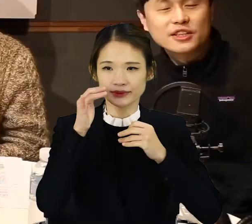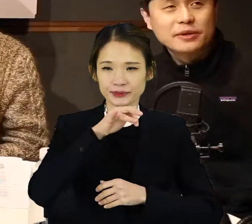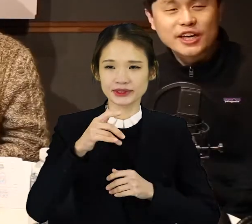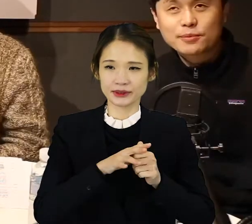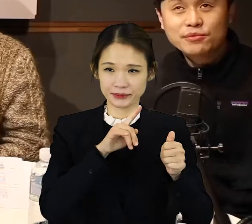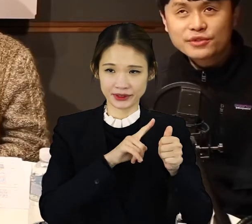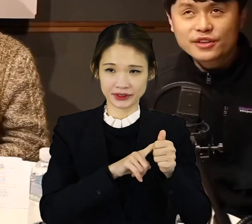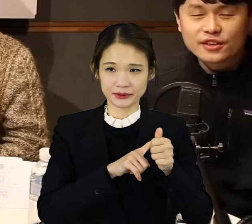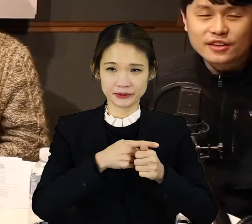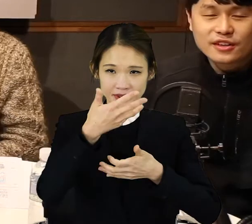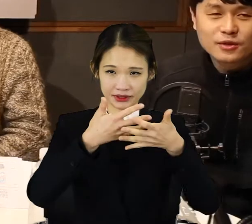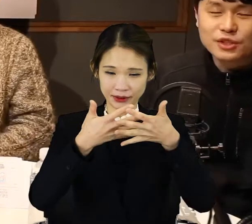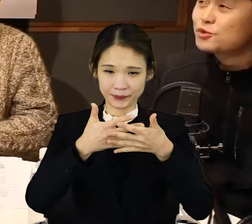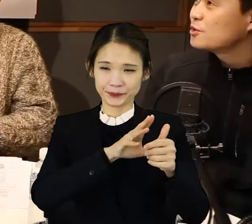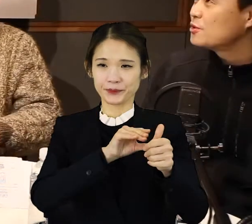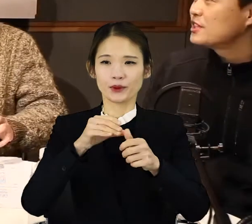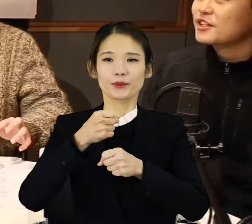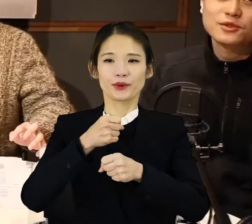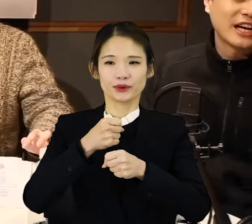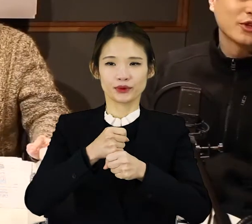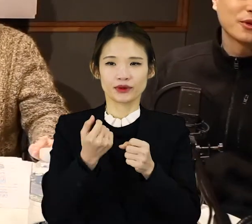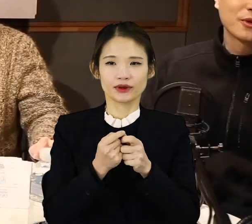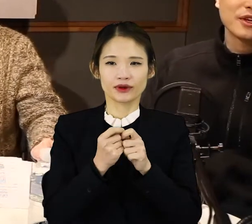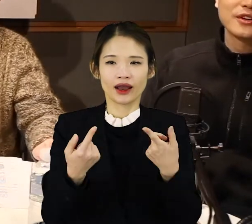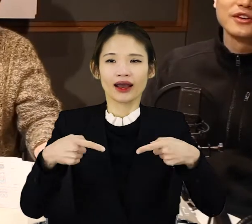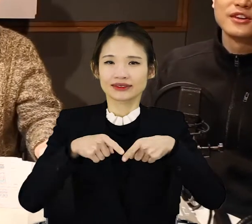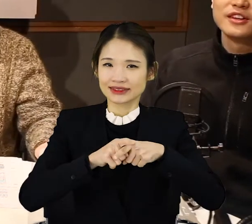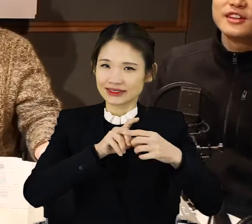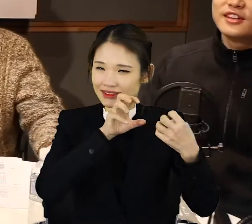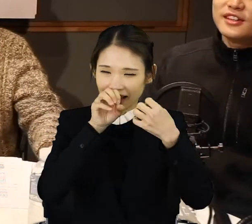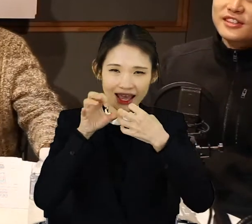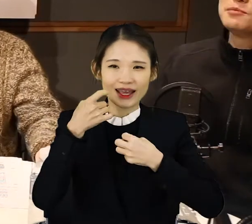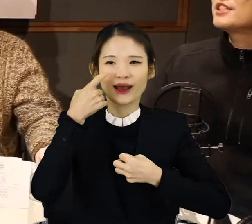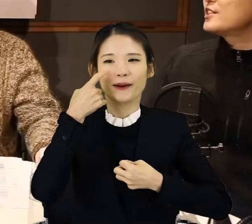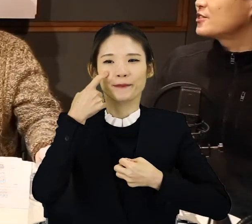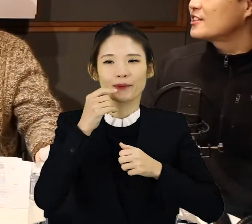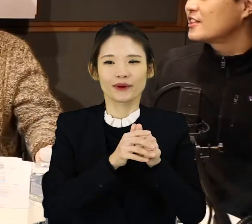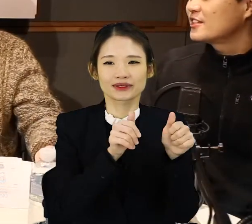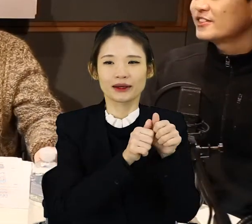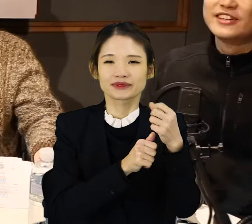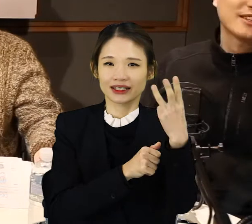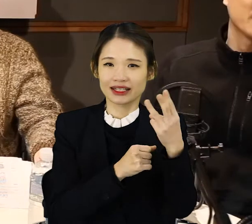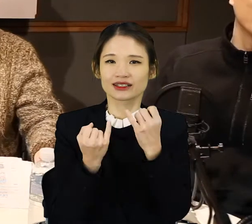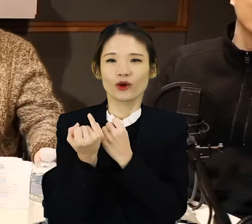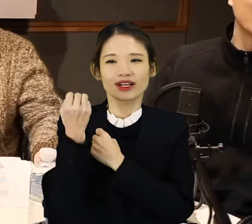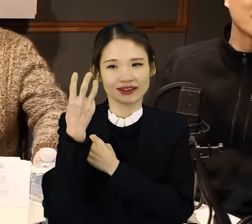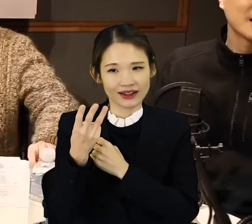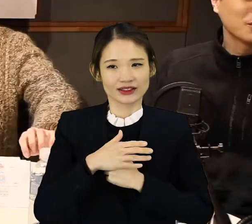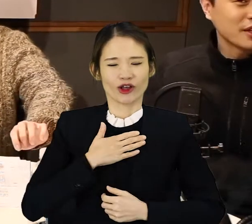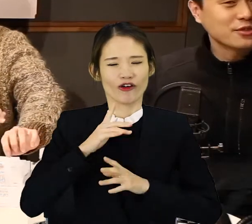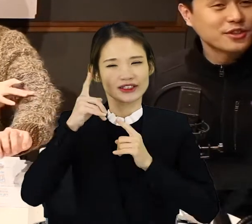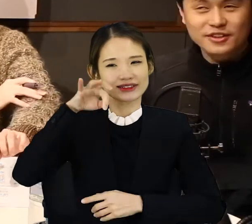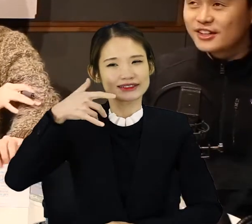이인식 PD님의 작품들 위주로 아이고. 이야기를 또 나눠보려고 해요. 남자 셋 여자 셋. 네. 좀 이의정